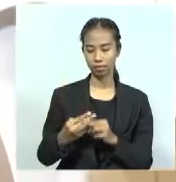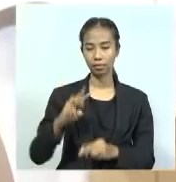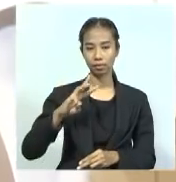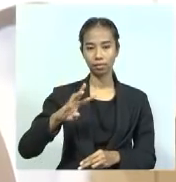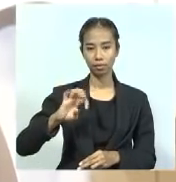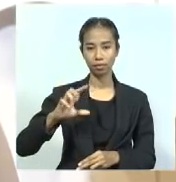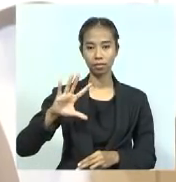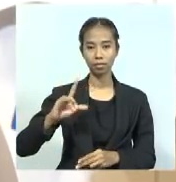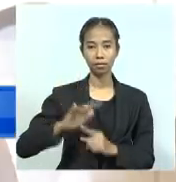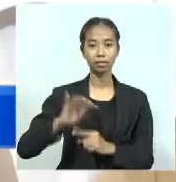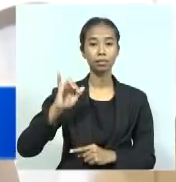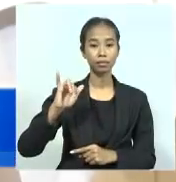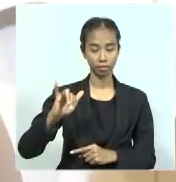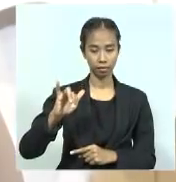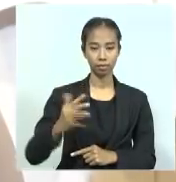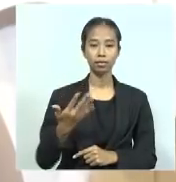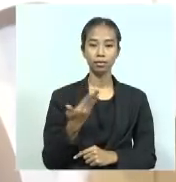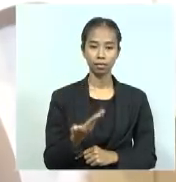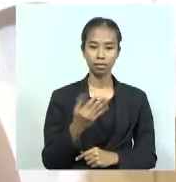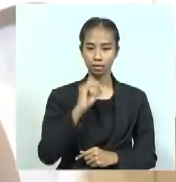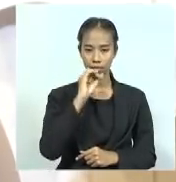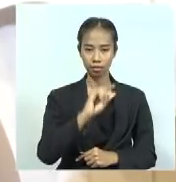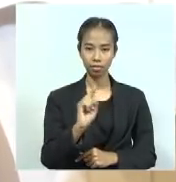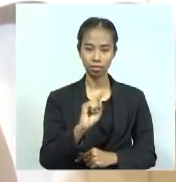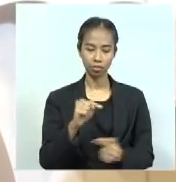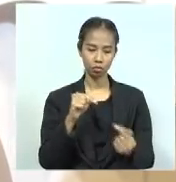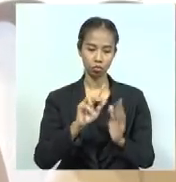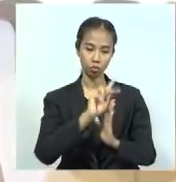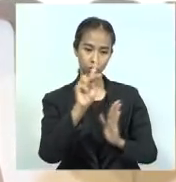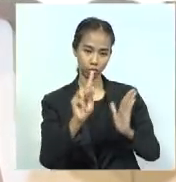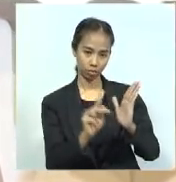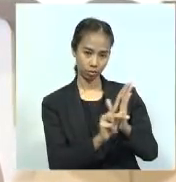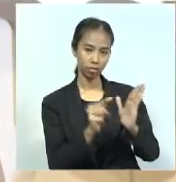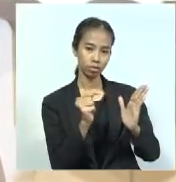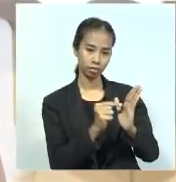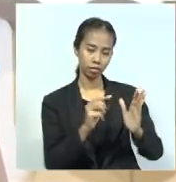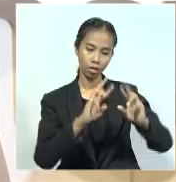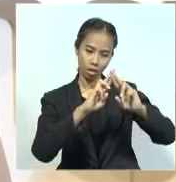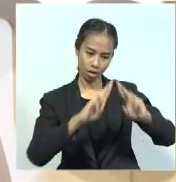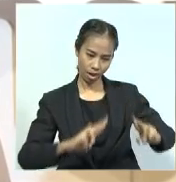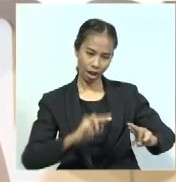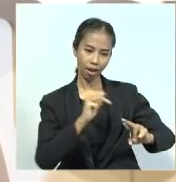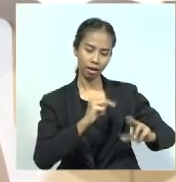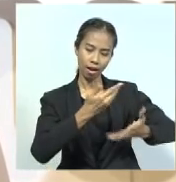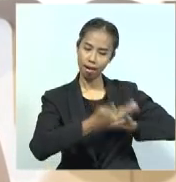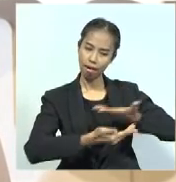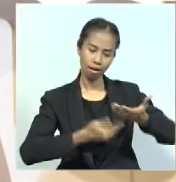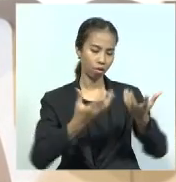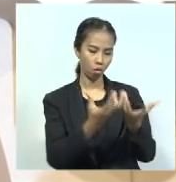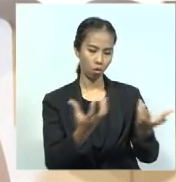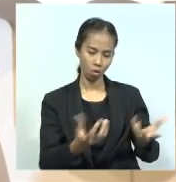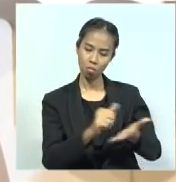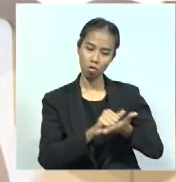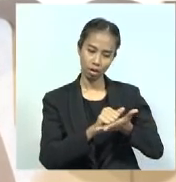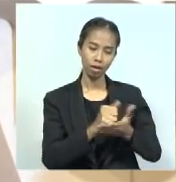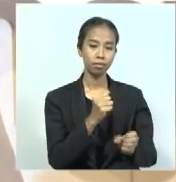ภชนกิจอธิบดีกรมการค้าภายในท่านบอกว่าถ้าจะดูในแง่ของกฎหมายเนี่ยร้านค้ารายใหญ่สามารถจำหน่ายสินค้าหรือบ